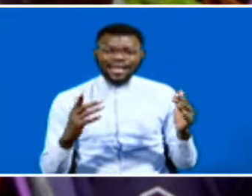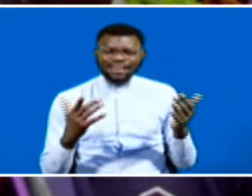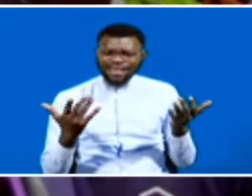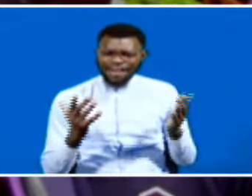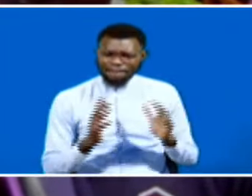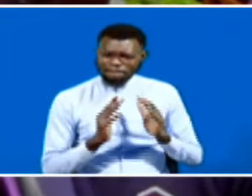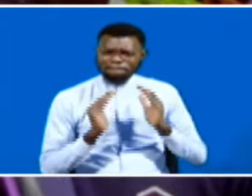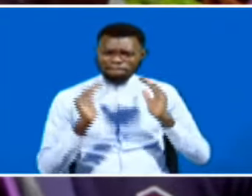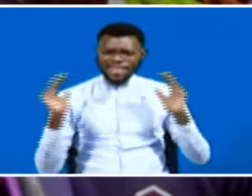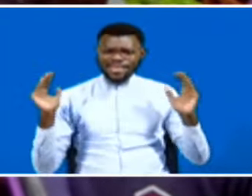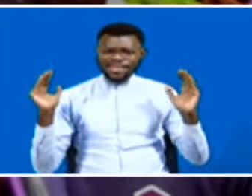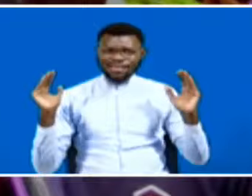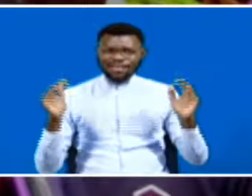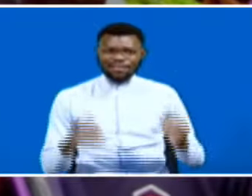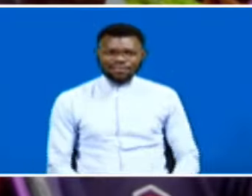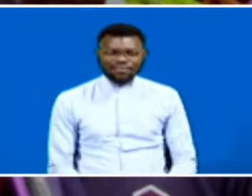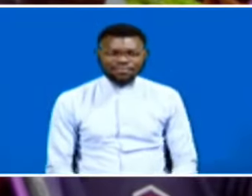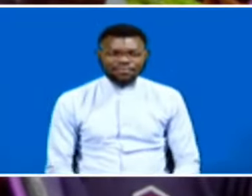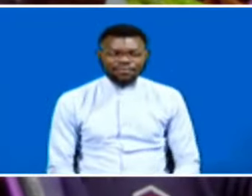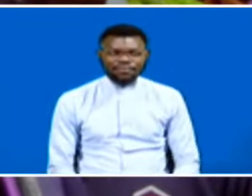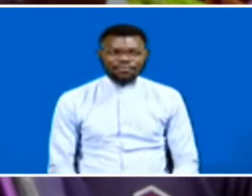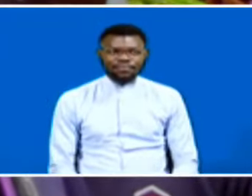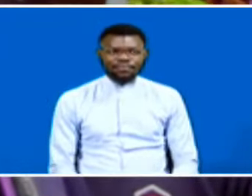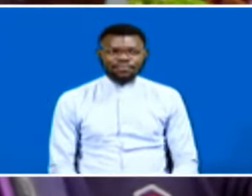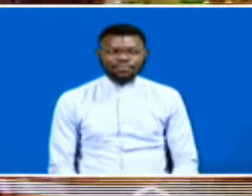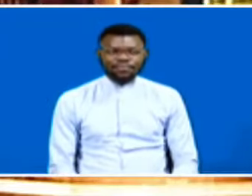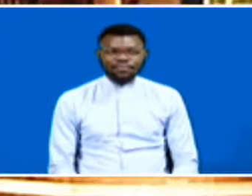to macro.